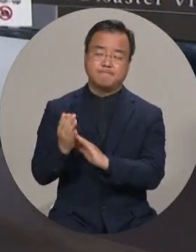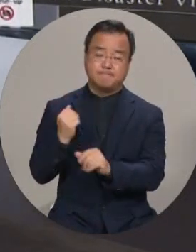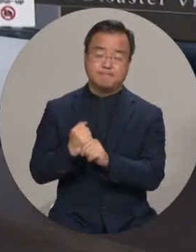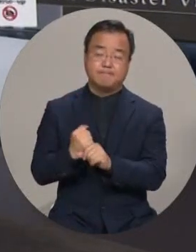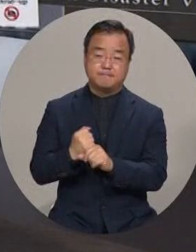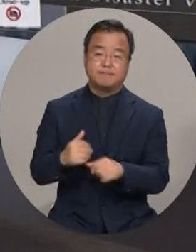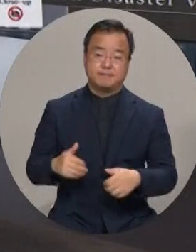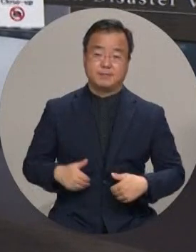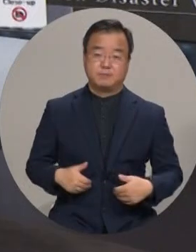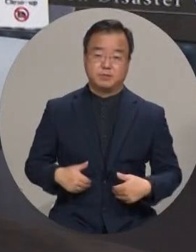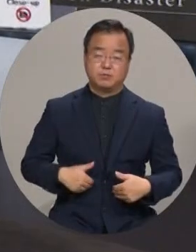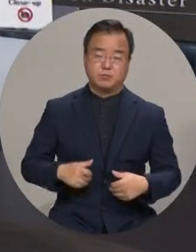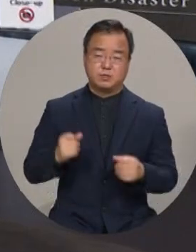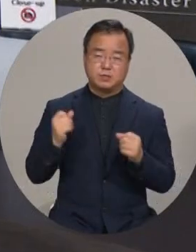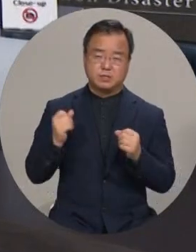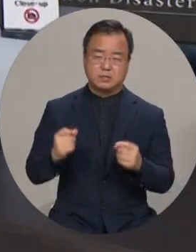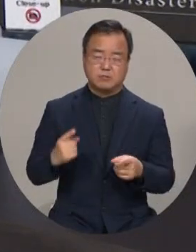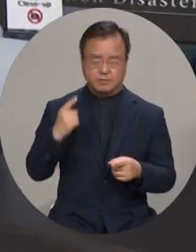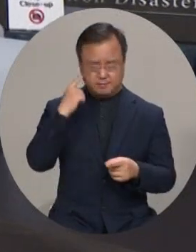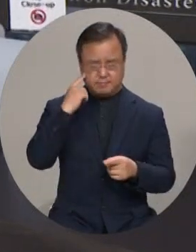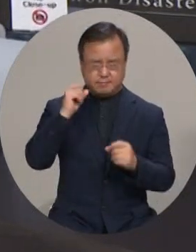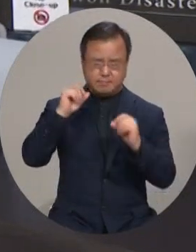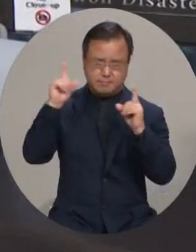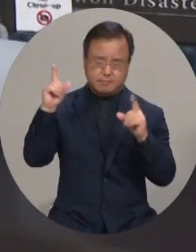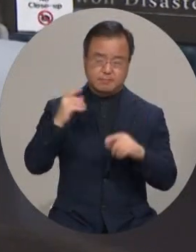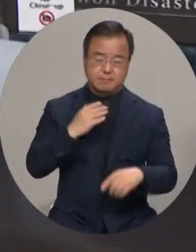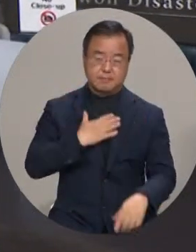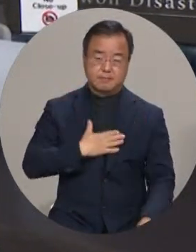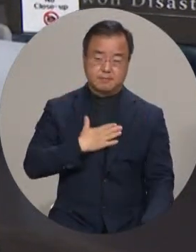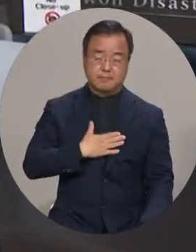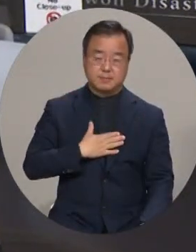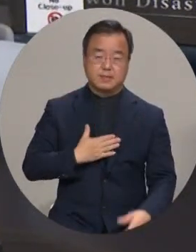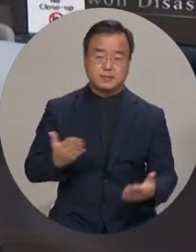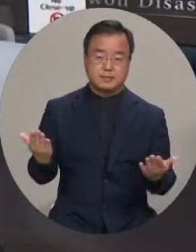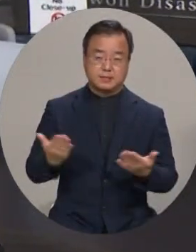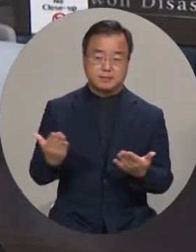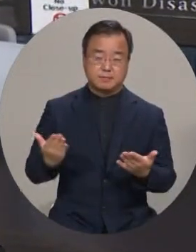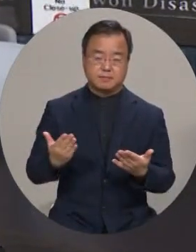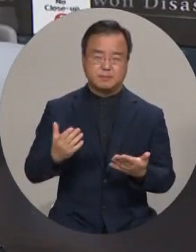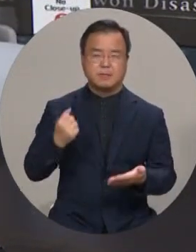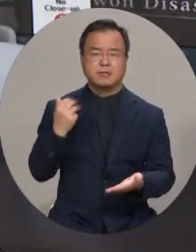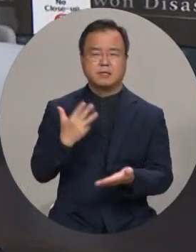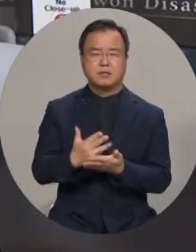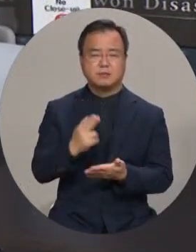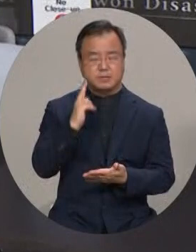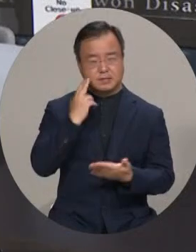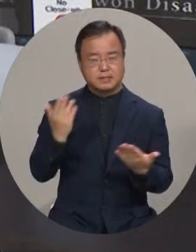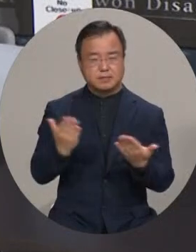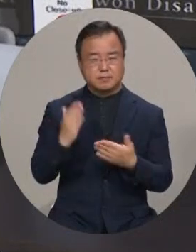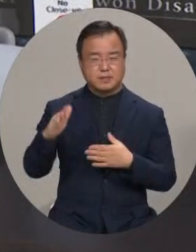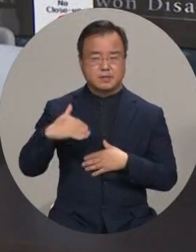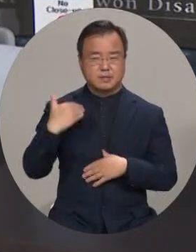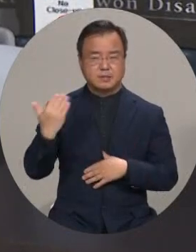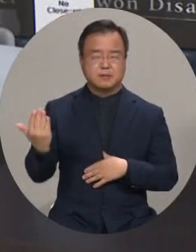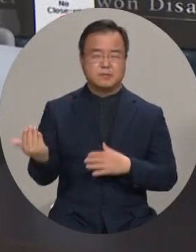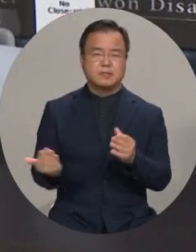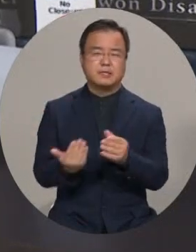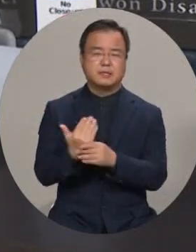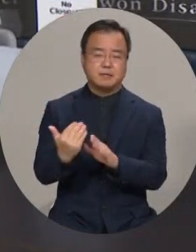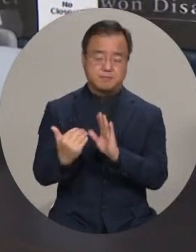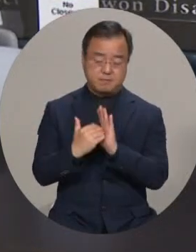하는 계기를 깨워 준 들이었습니다 이태 참사 이후 재난 방식를 위한 여러 대책이 마련되고 있지만 아직 속도가